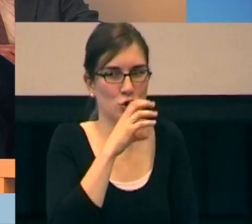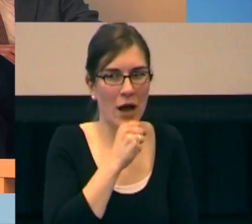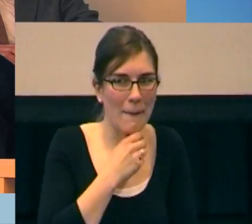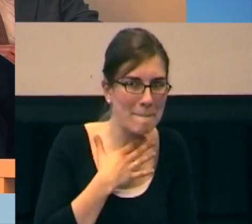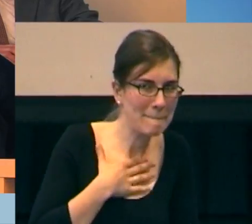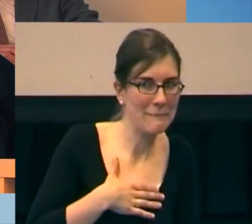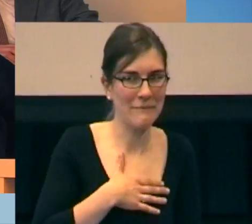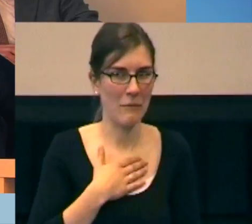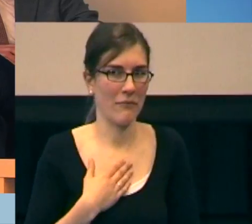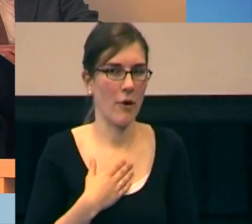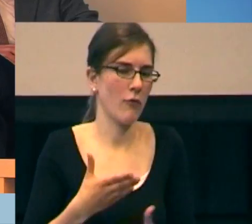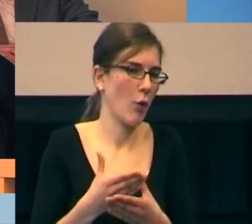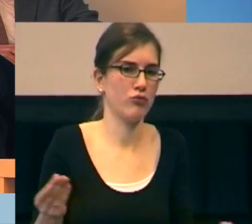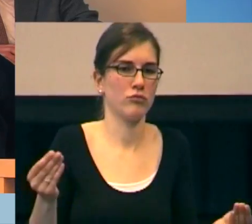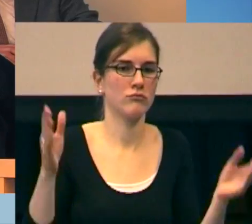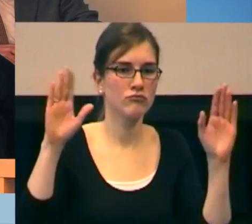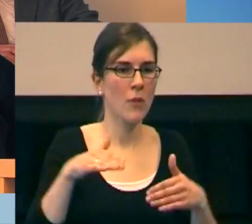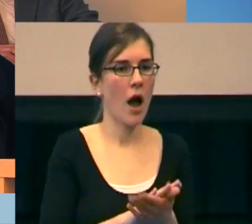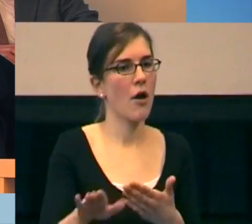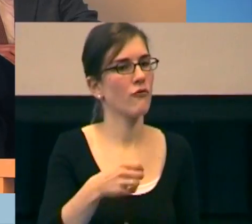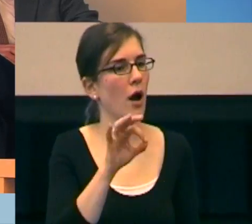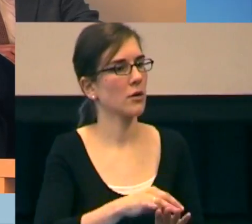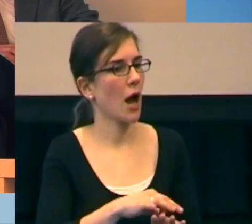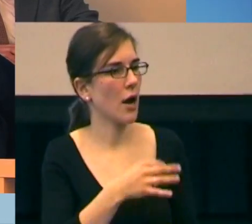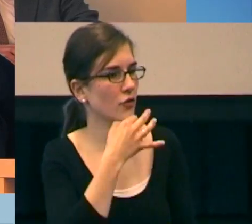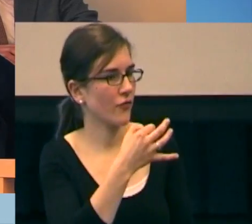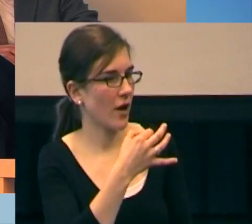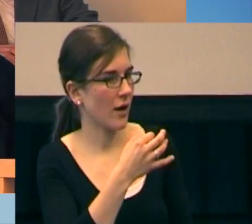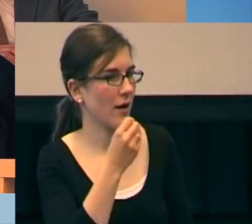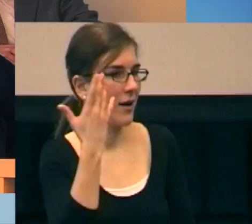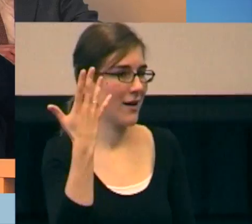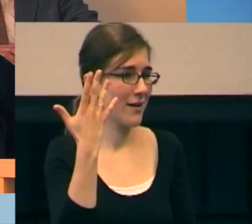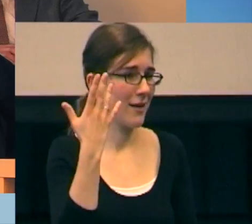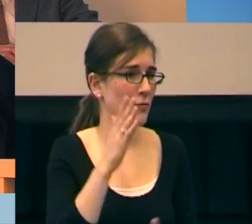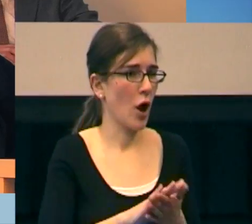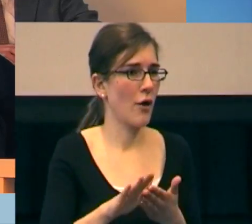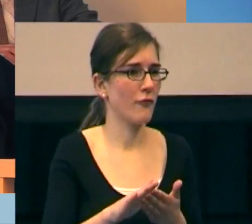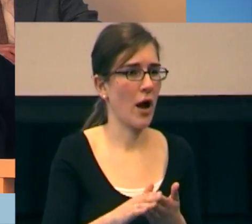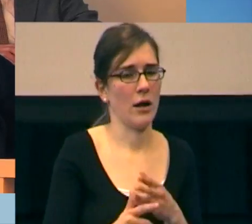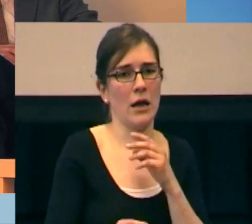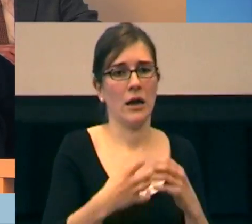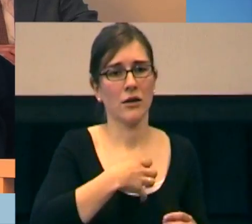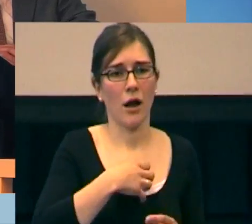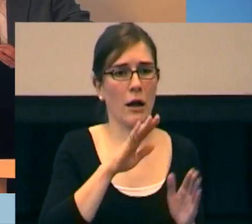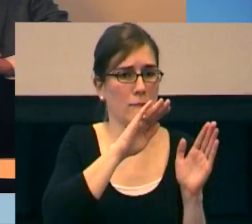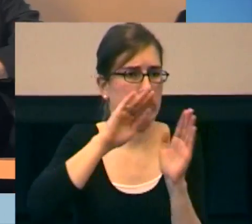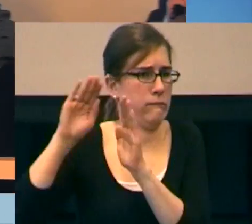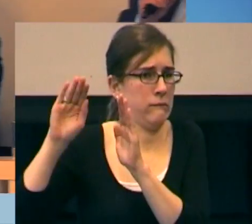anzusprechen dass man die Krankheiten nicht kriegt wenn man nicht drüber redet ich glaube das ist vorbei